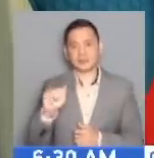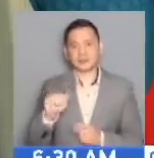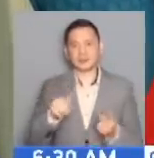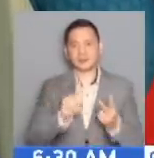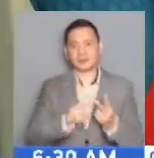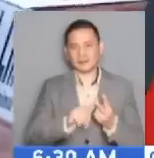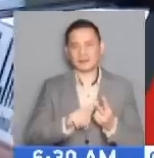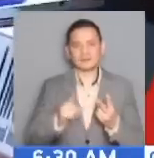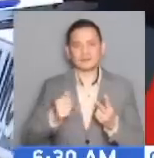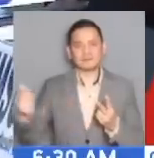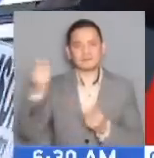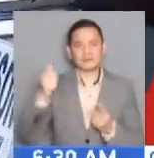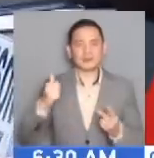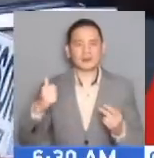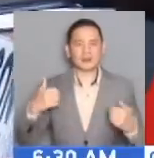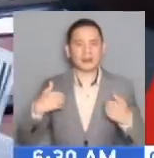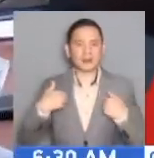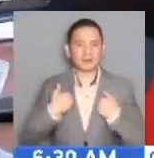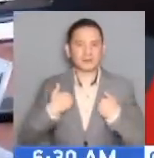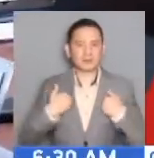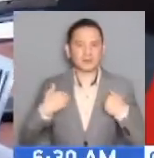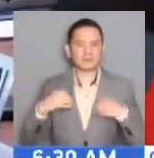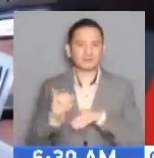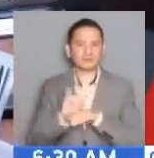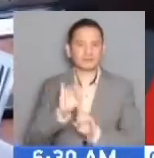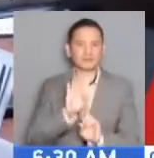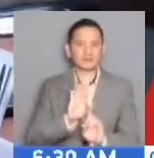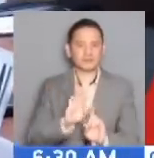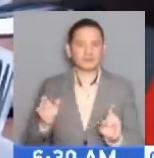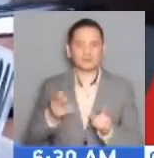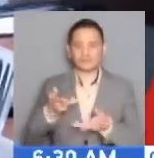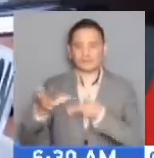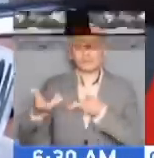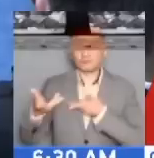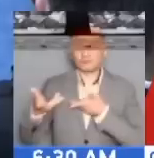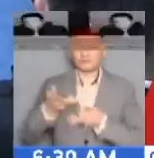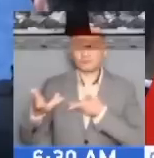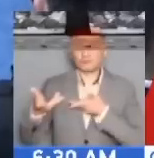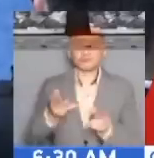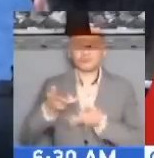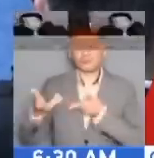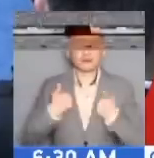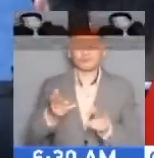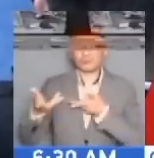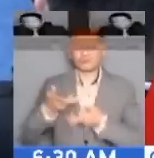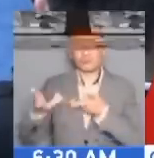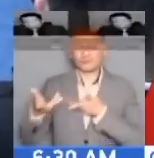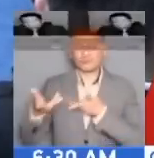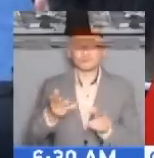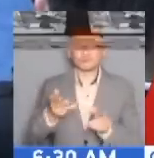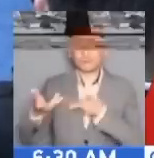Dr. Paul Limson sa pagdinig ng Senate Committee on Agriculture, Food and Agrarian Reform. Ginisa ni Villar ang ahensya dahil